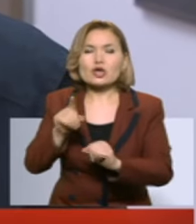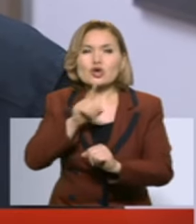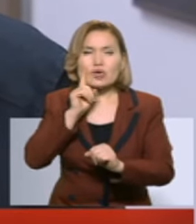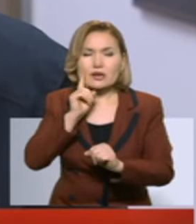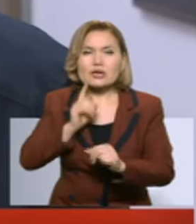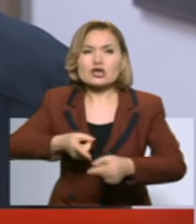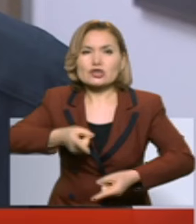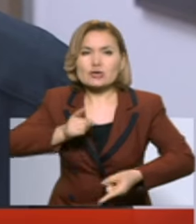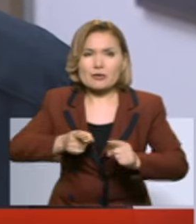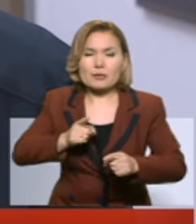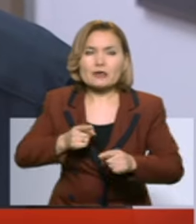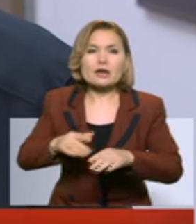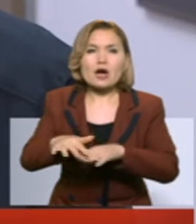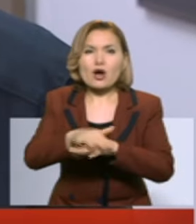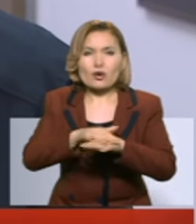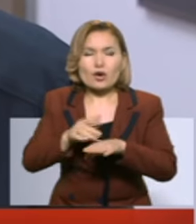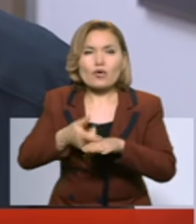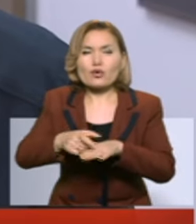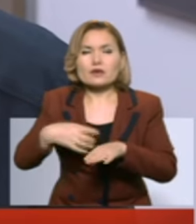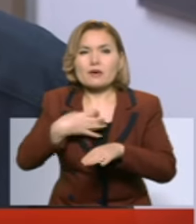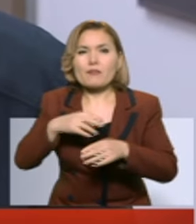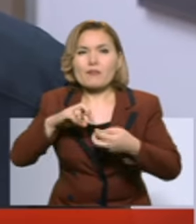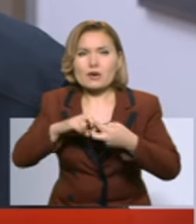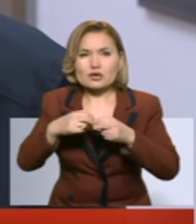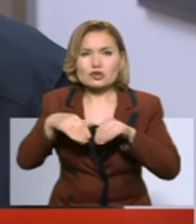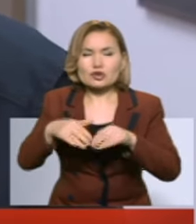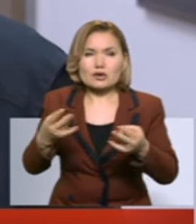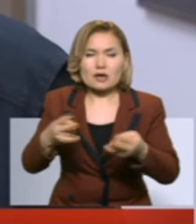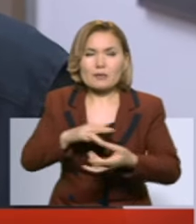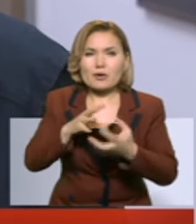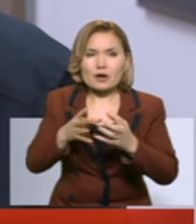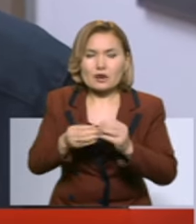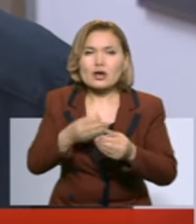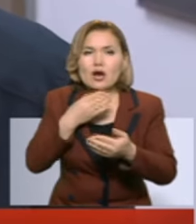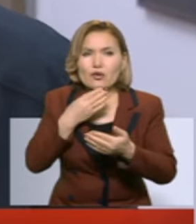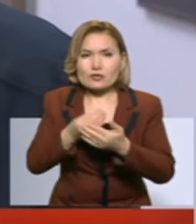шын мәнінде қоғамға маңызды мәселелер талқылануы керек, қоғамдық құндылықтар талқылануы керек.